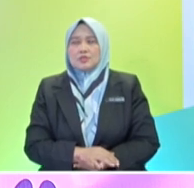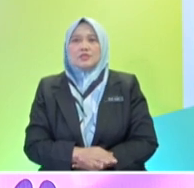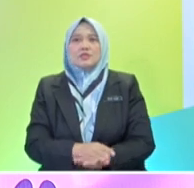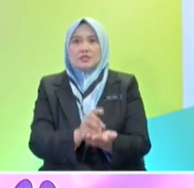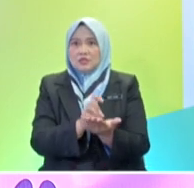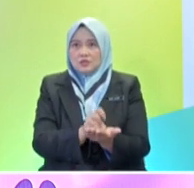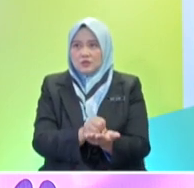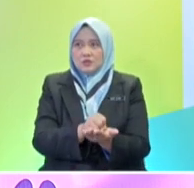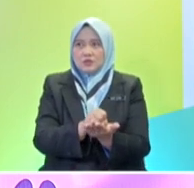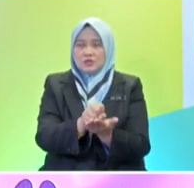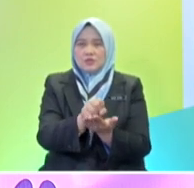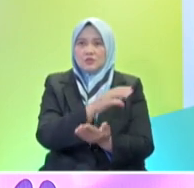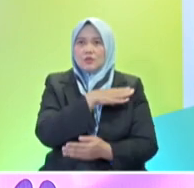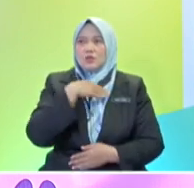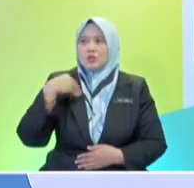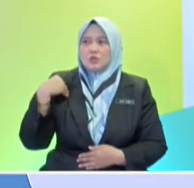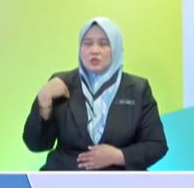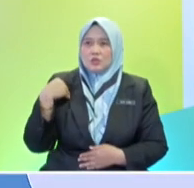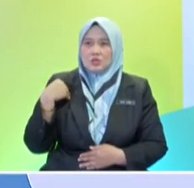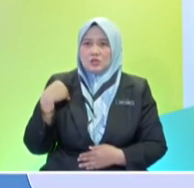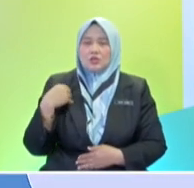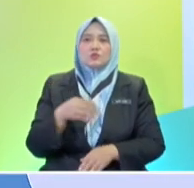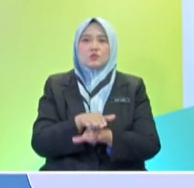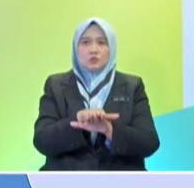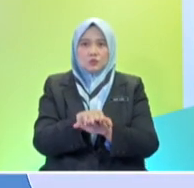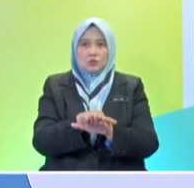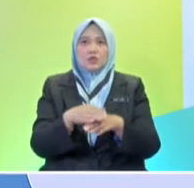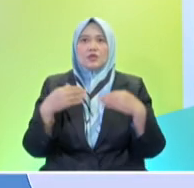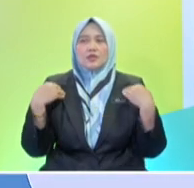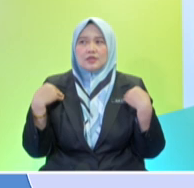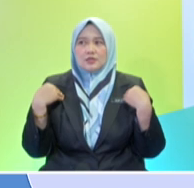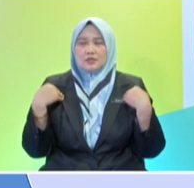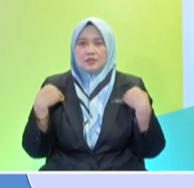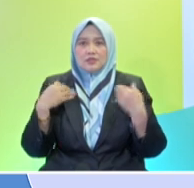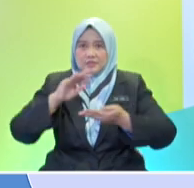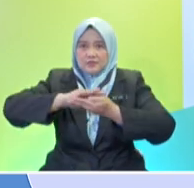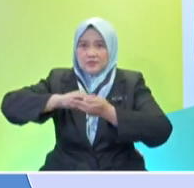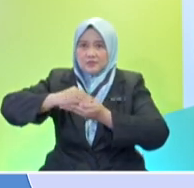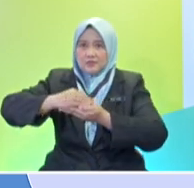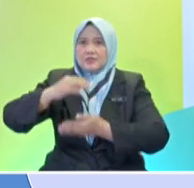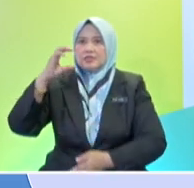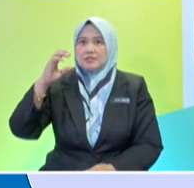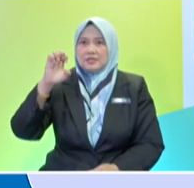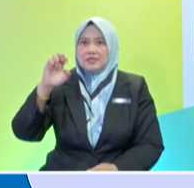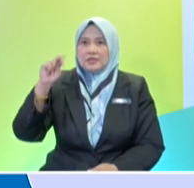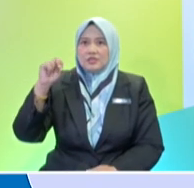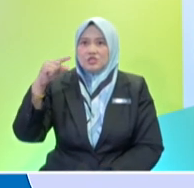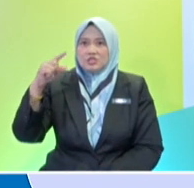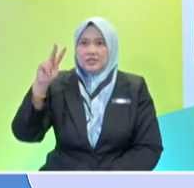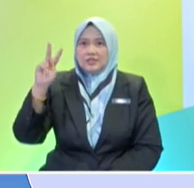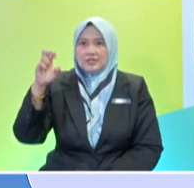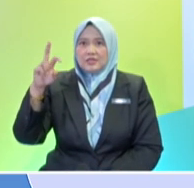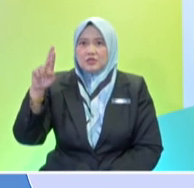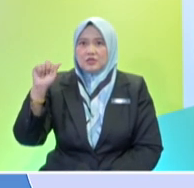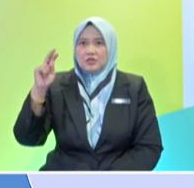juga kura-kura. Siput dan kura-kura mempunyai cengkerang. Seterusnya,